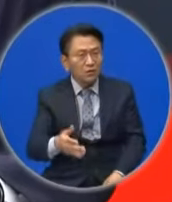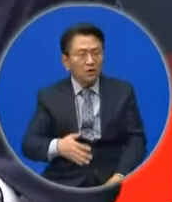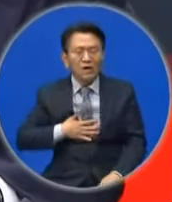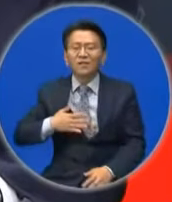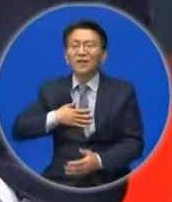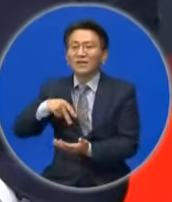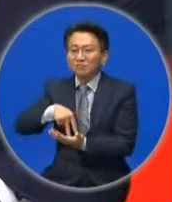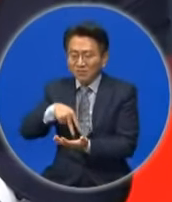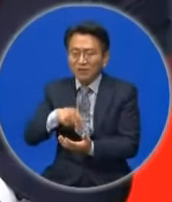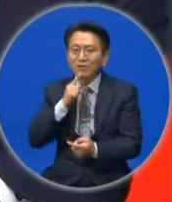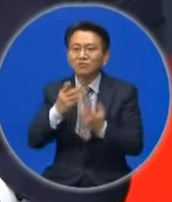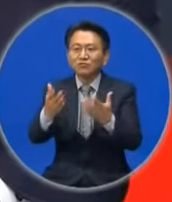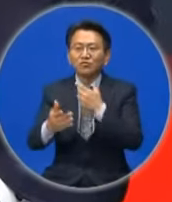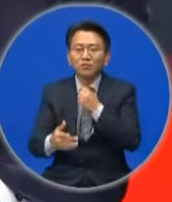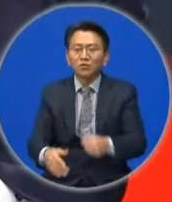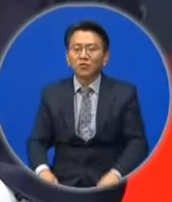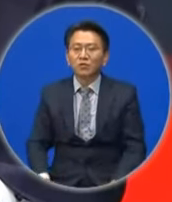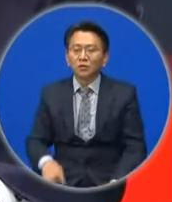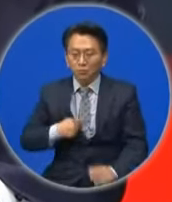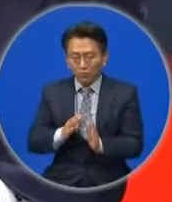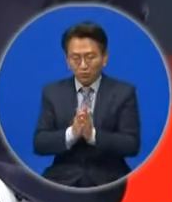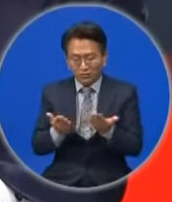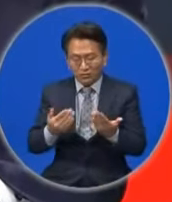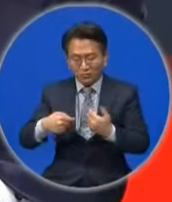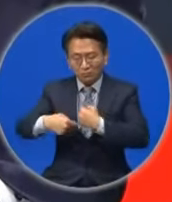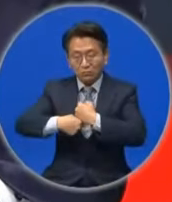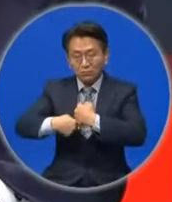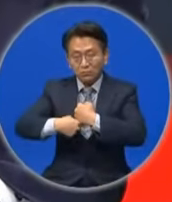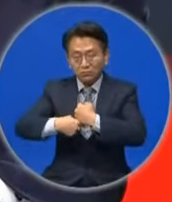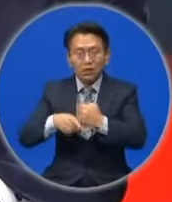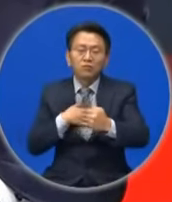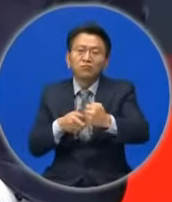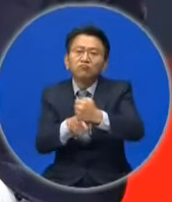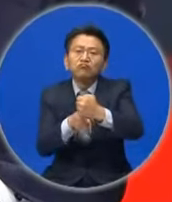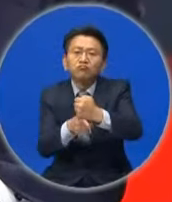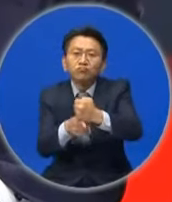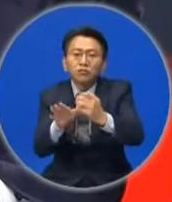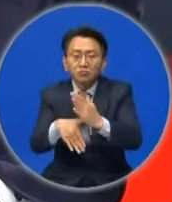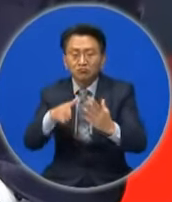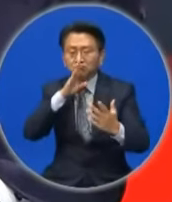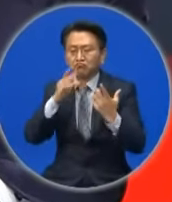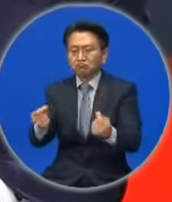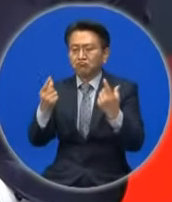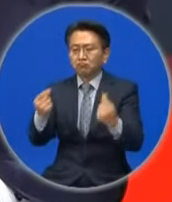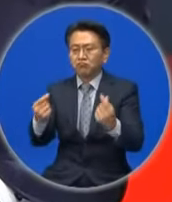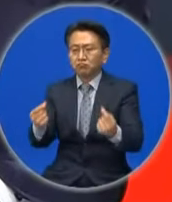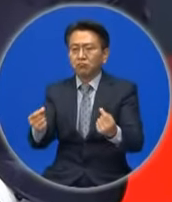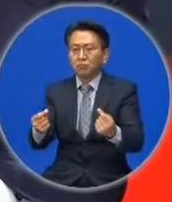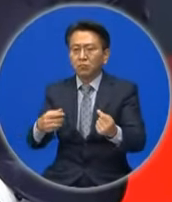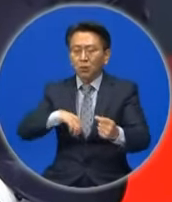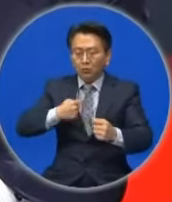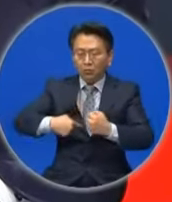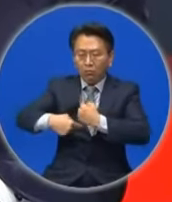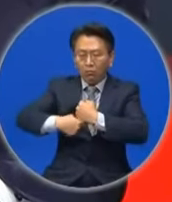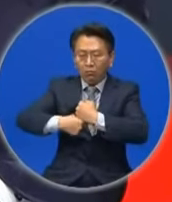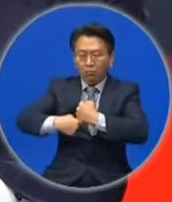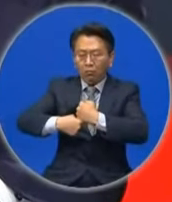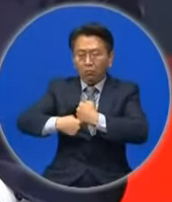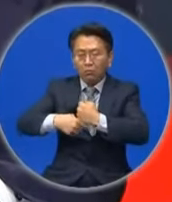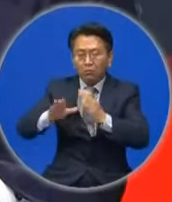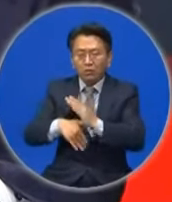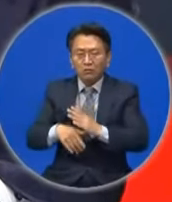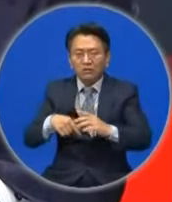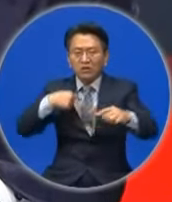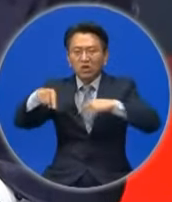입장 밝힐게요. 네. 본인이 수사당할 때, 수사할 때는 정당한 수사고 본인이 수사 당할 때는